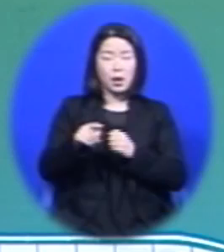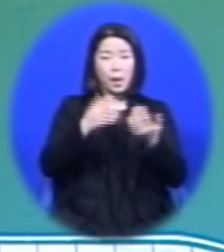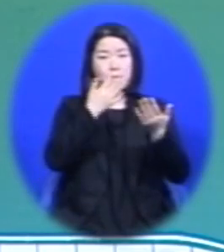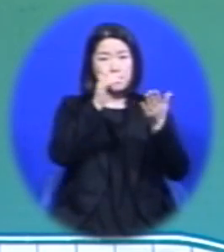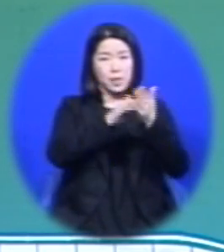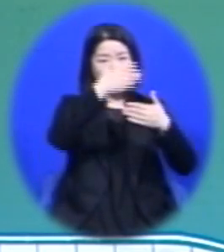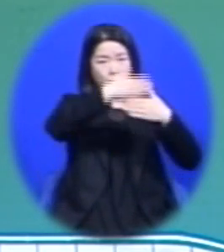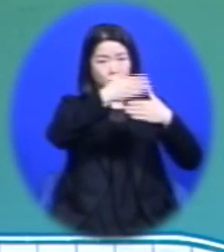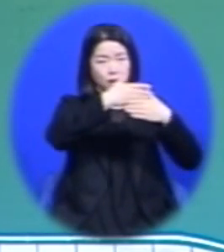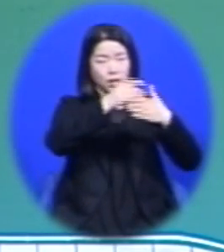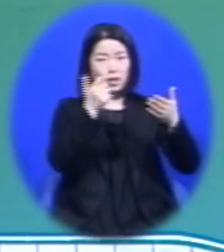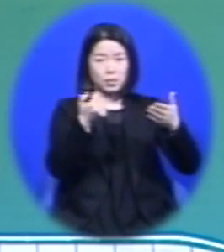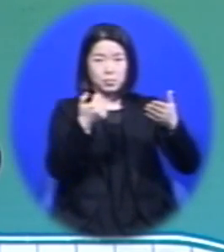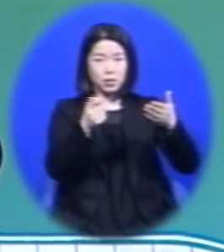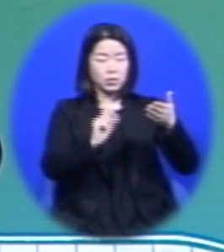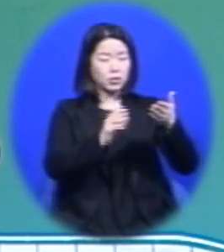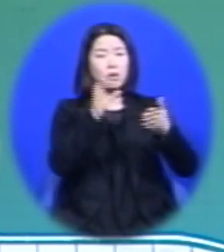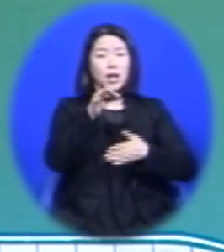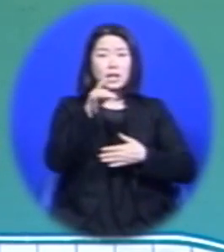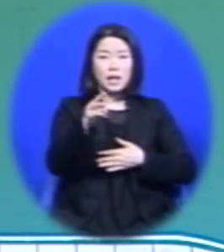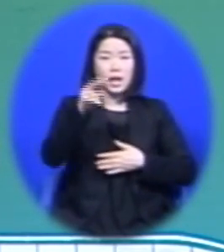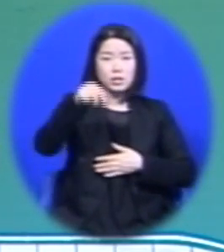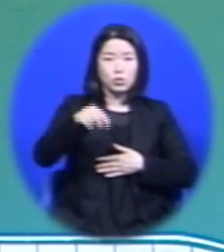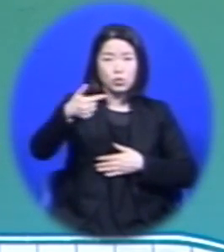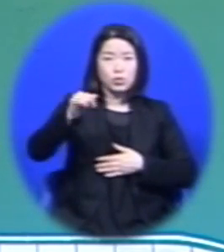벽에다가 펜으로 예수님이라고 썼어요.